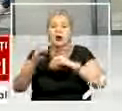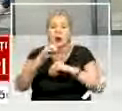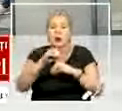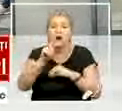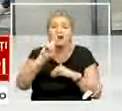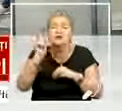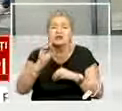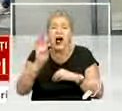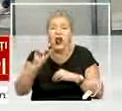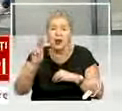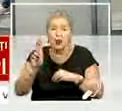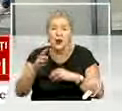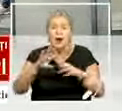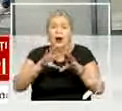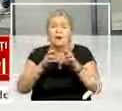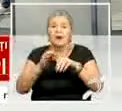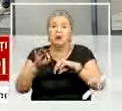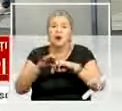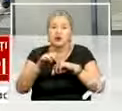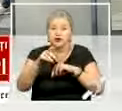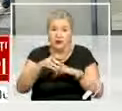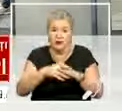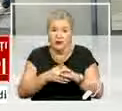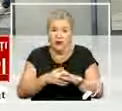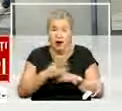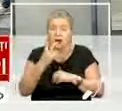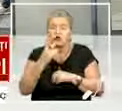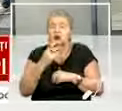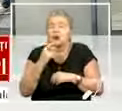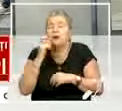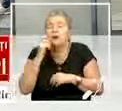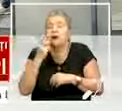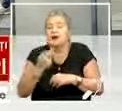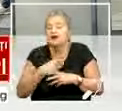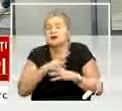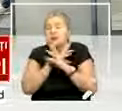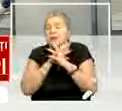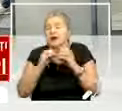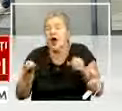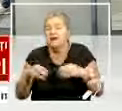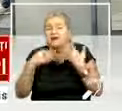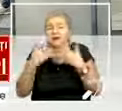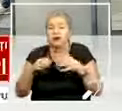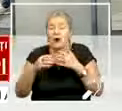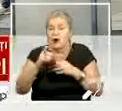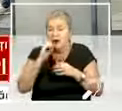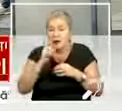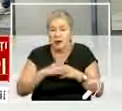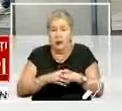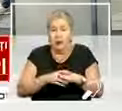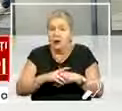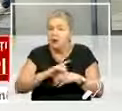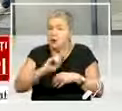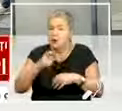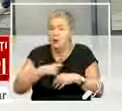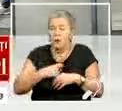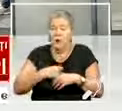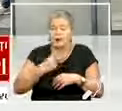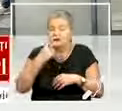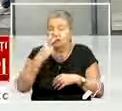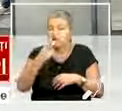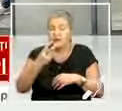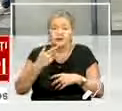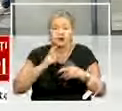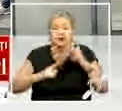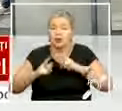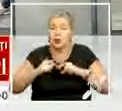Municipal Zalău împreună cu soția lui. Sunt doi părinți sfâșiați de durere, sunt niște imagini incredibile, greu de suportat chiar și